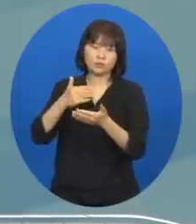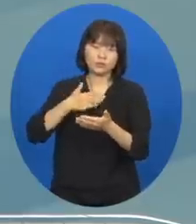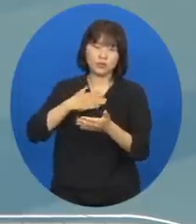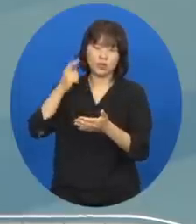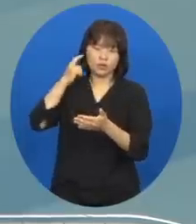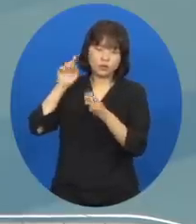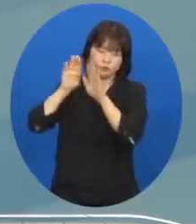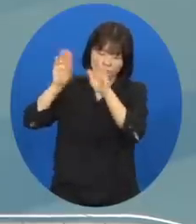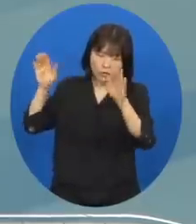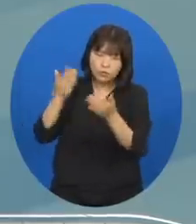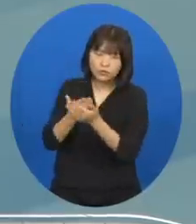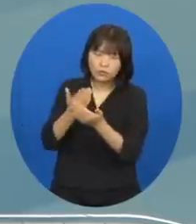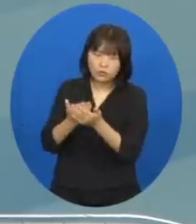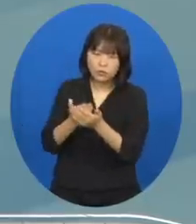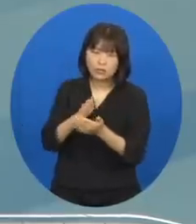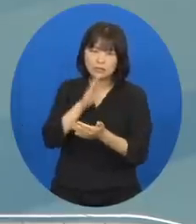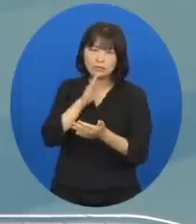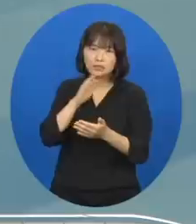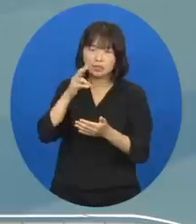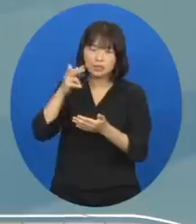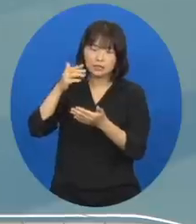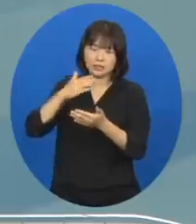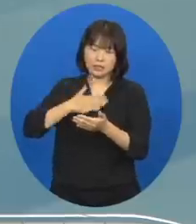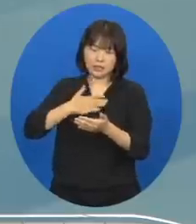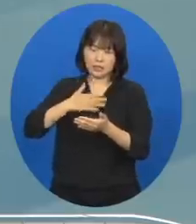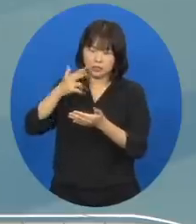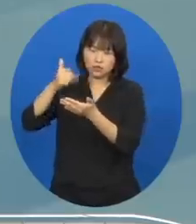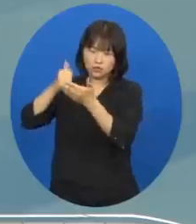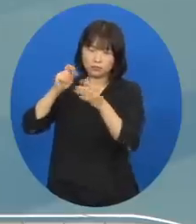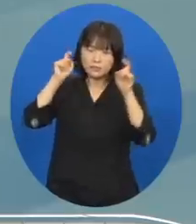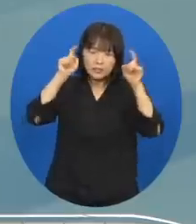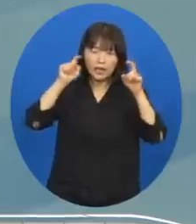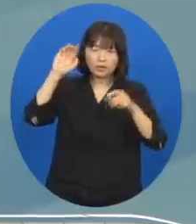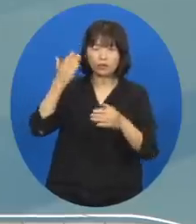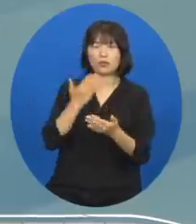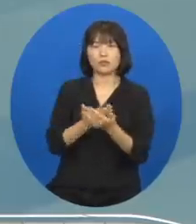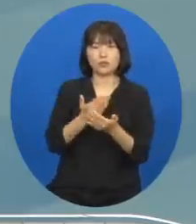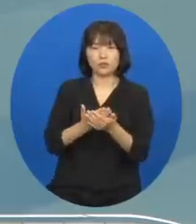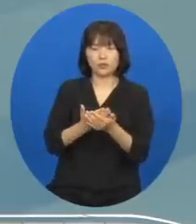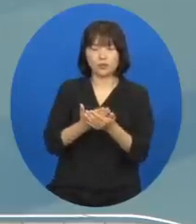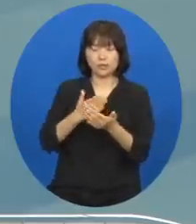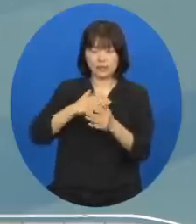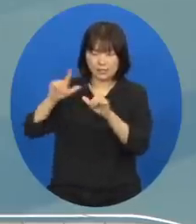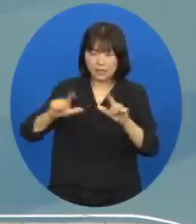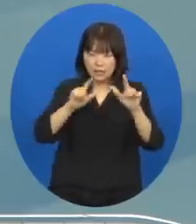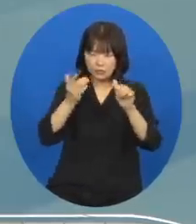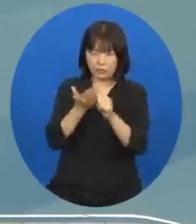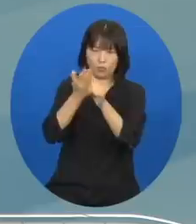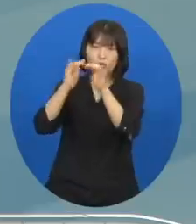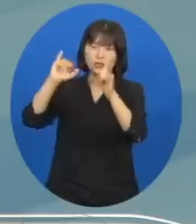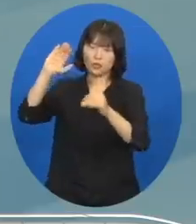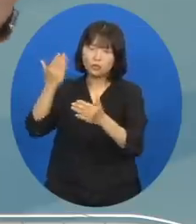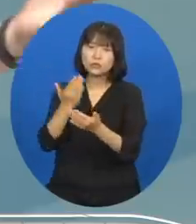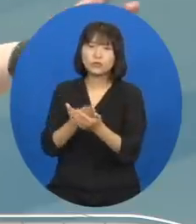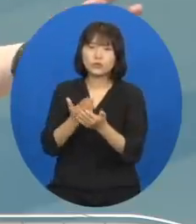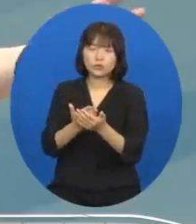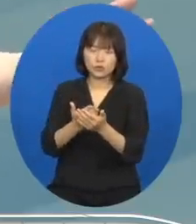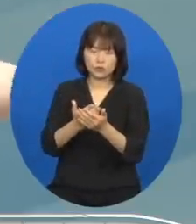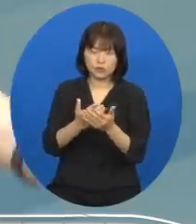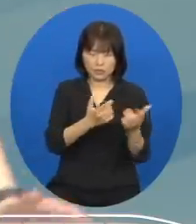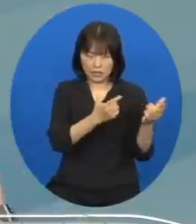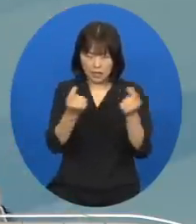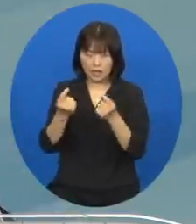열어주세요. 제가 진짜 주님의 양이 되게 해주세요. 제 삶의 목자가 되어 주시옵소서. 우리 다 같이